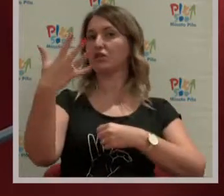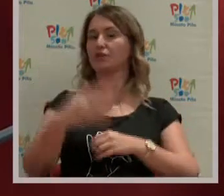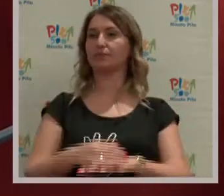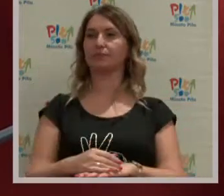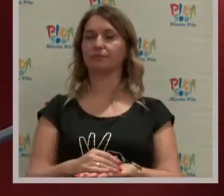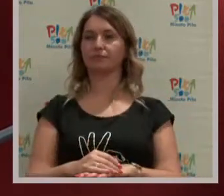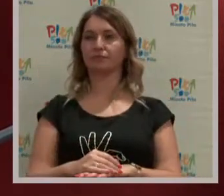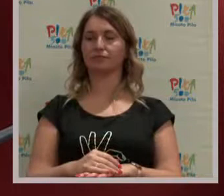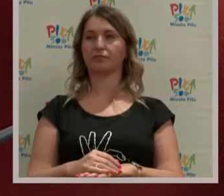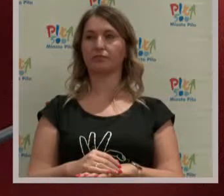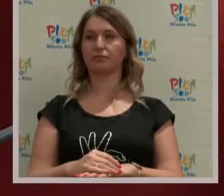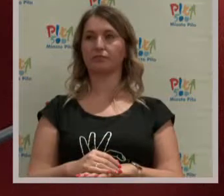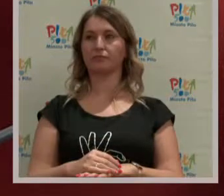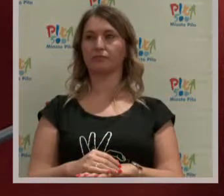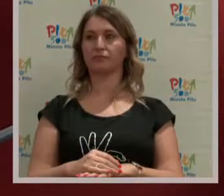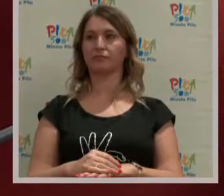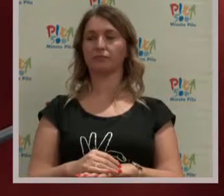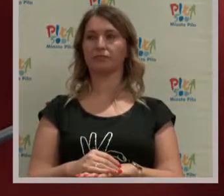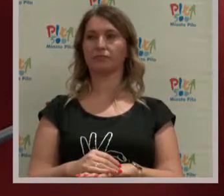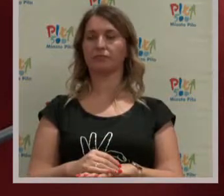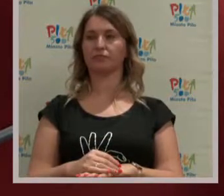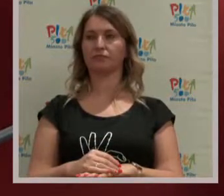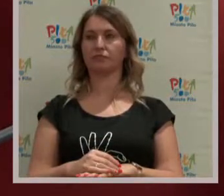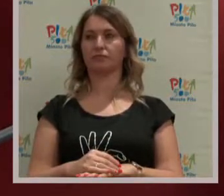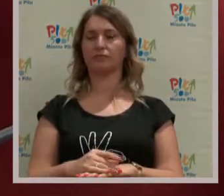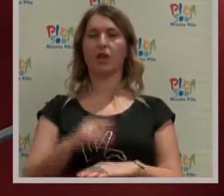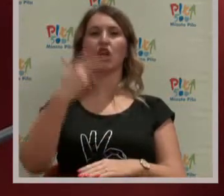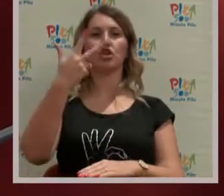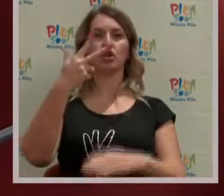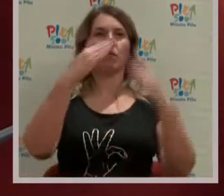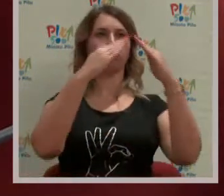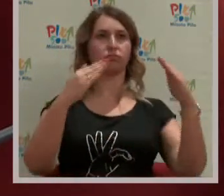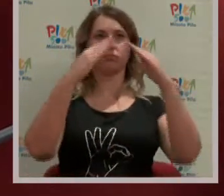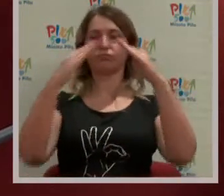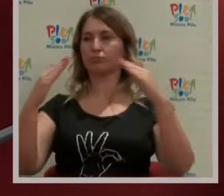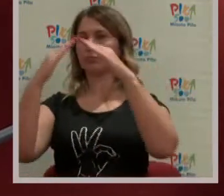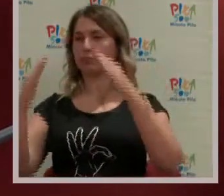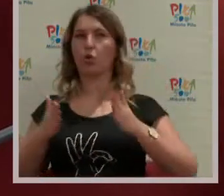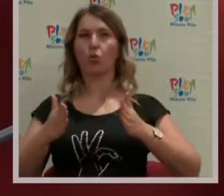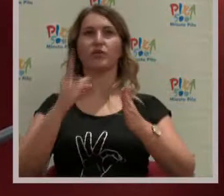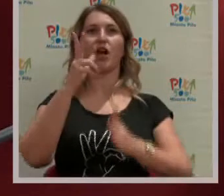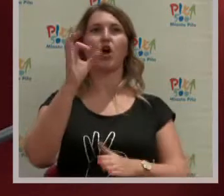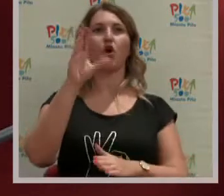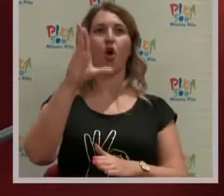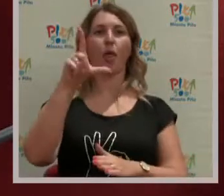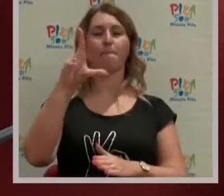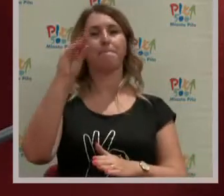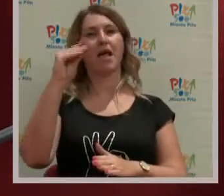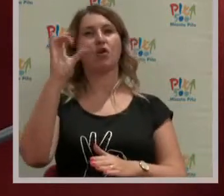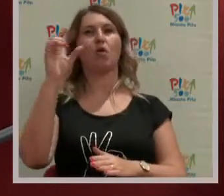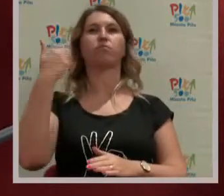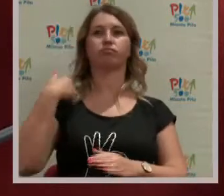a także zasobu komunalnego gminy to są trzy budynki przy ulicy Kolbego Towarowej i